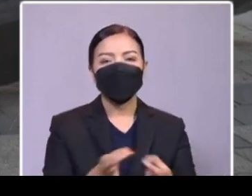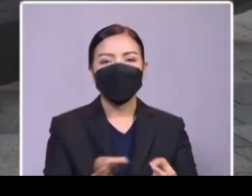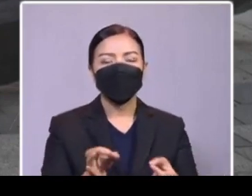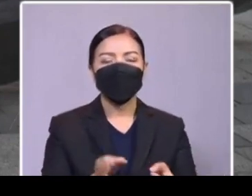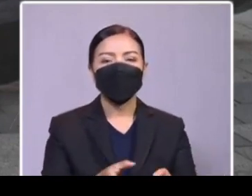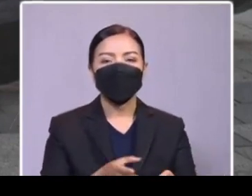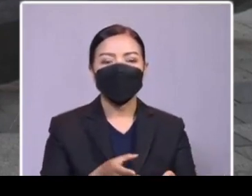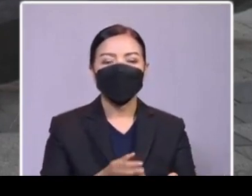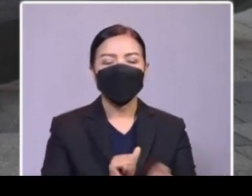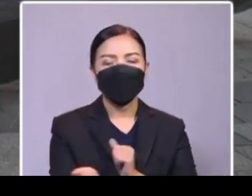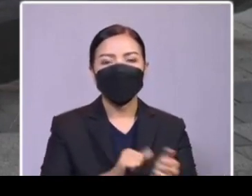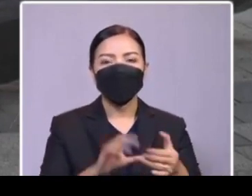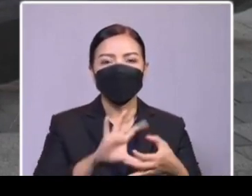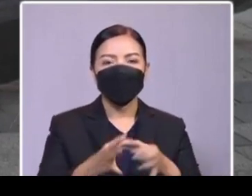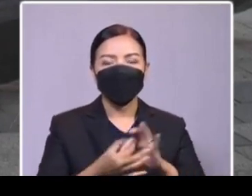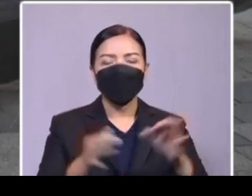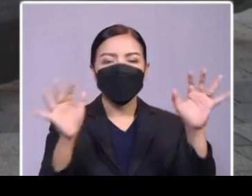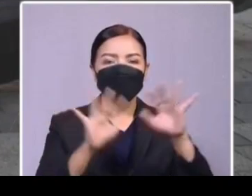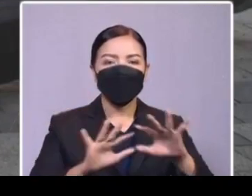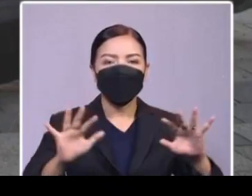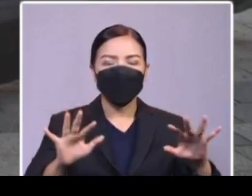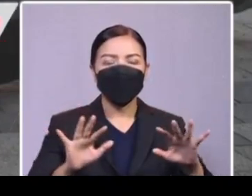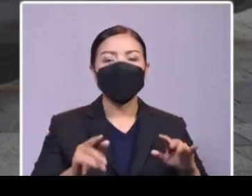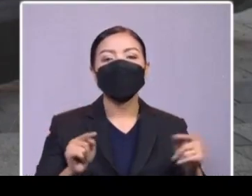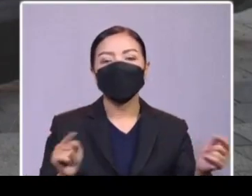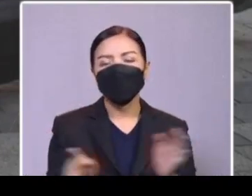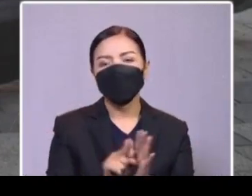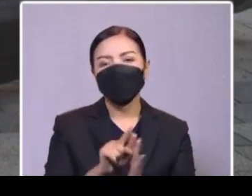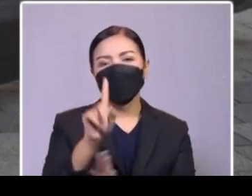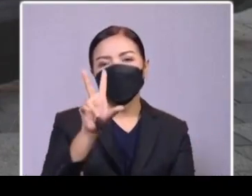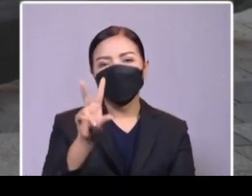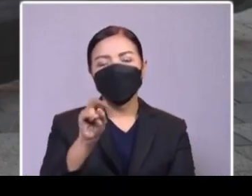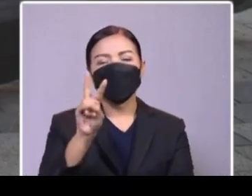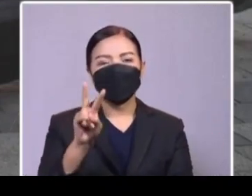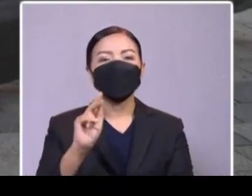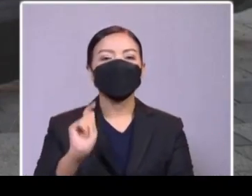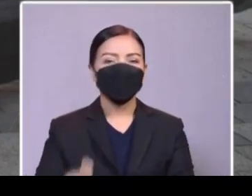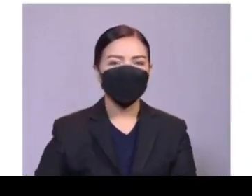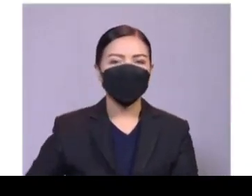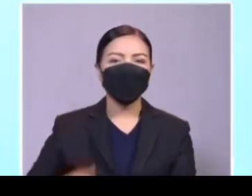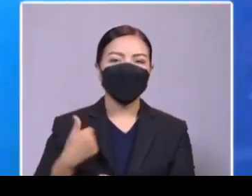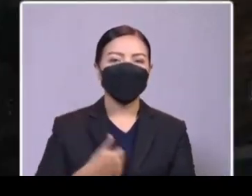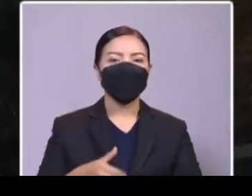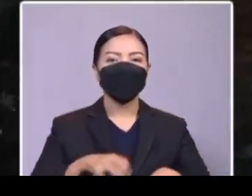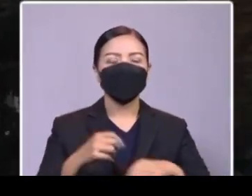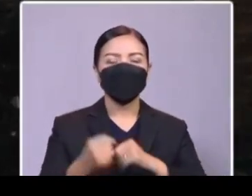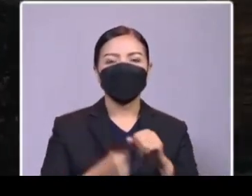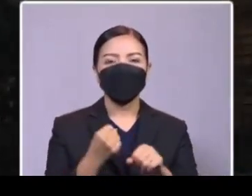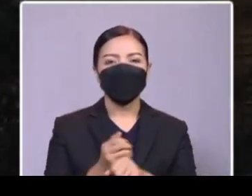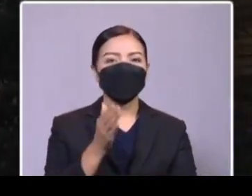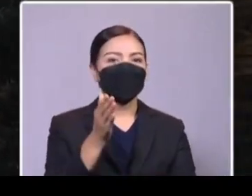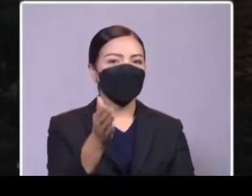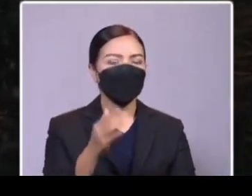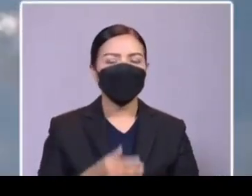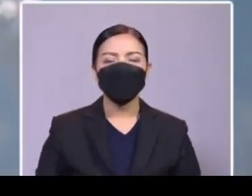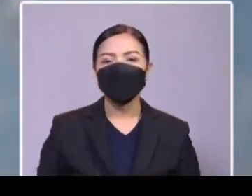มครั้ง32ครับที่ประเทศกัมพูชาจะเป็นเจ้าภาพในช่วงเดือนพฤษภาคมปีหน้าครับ